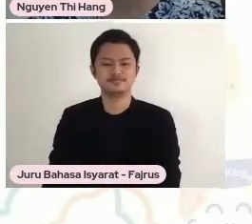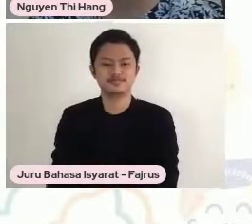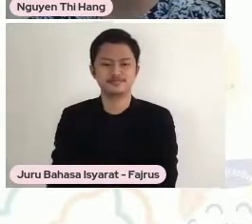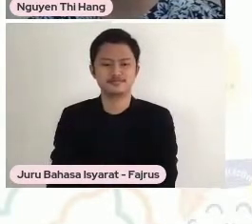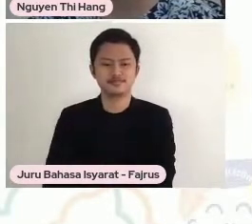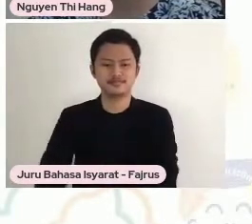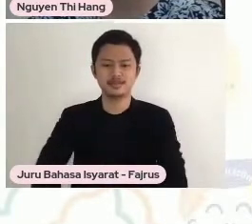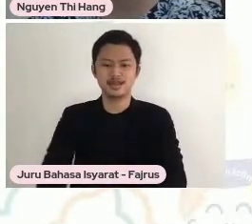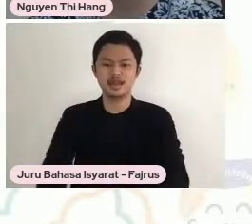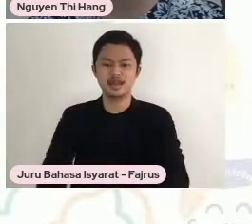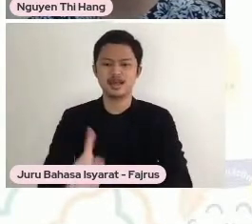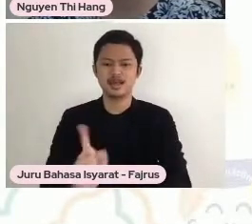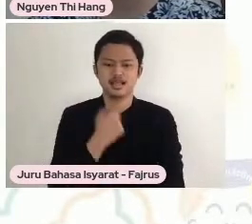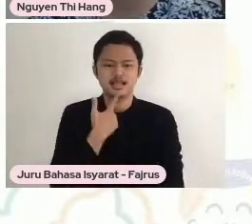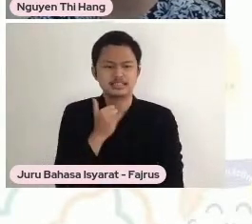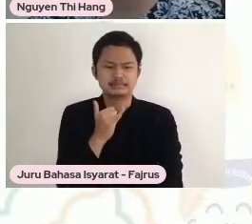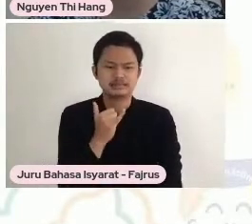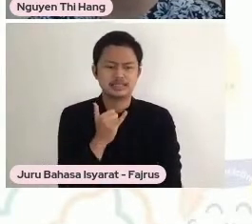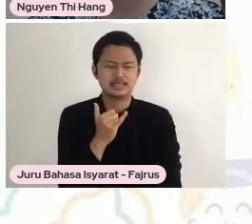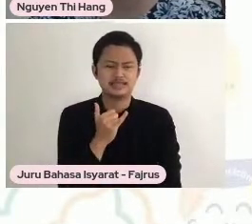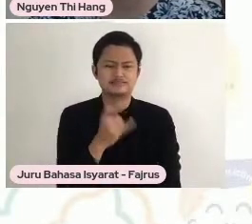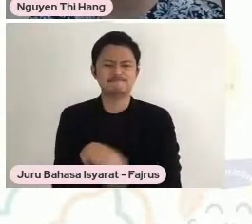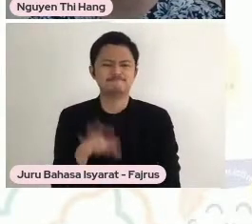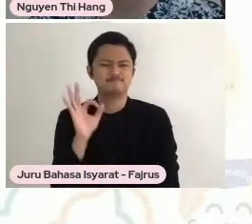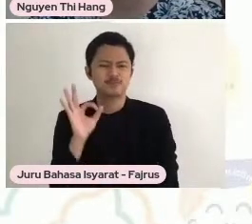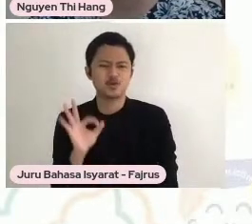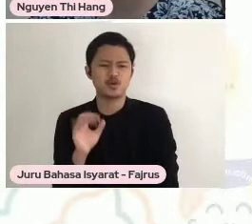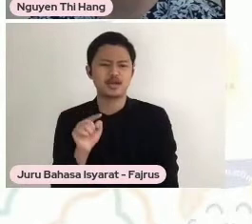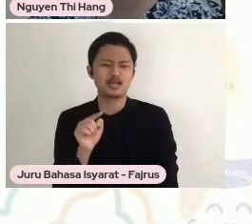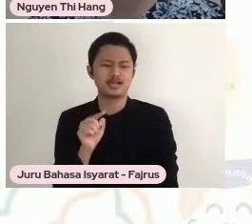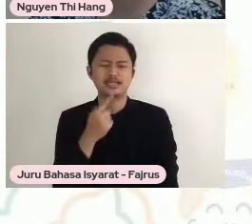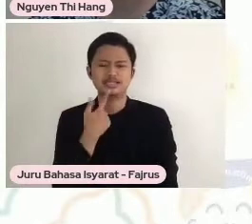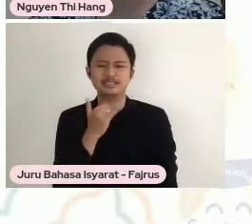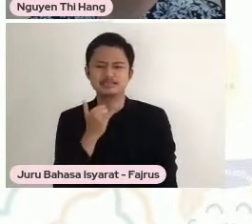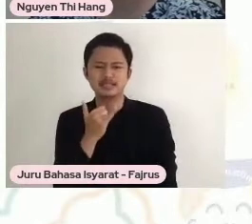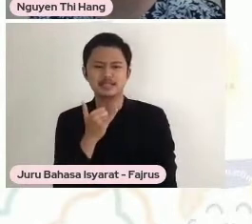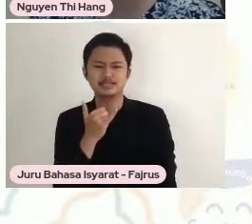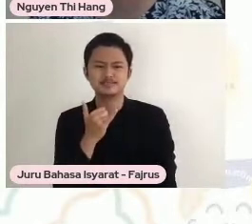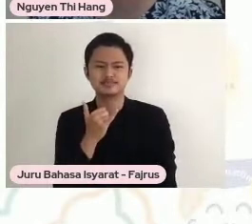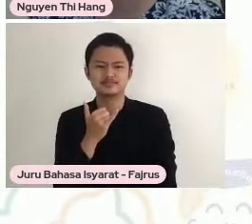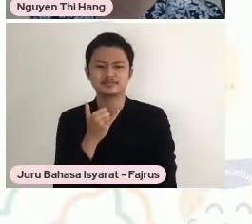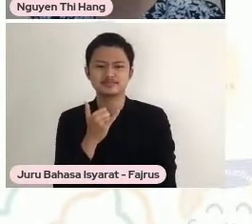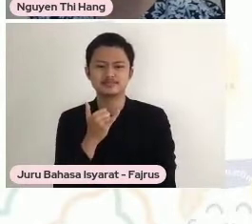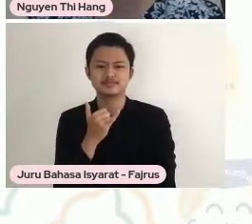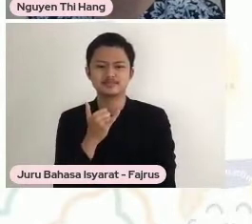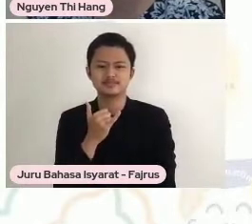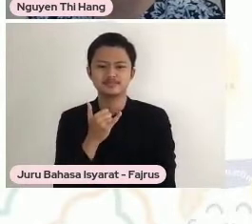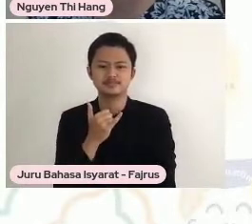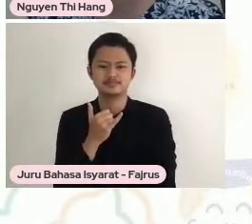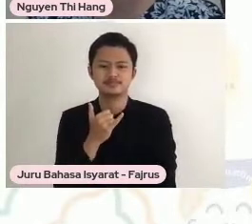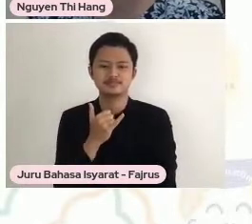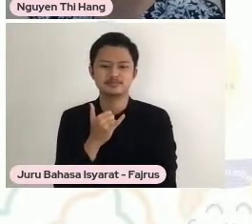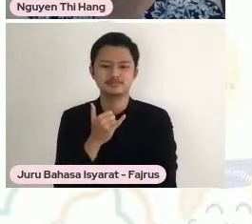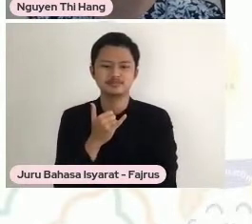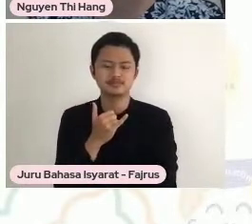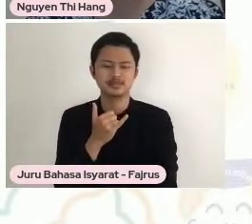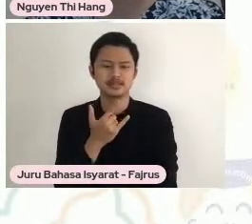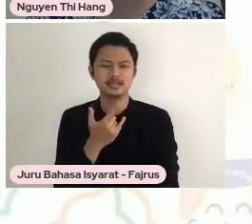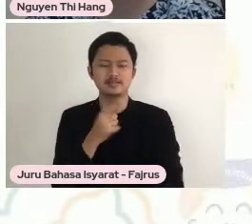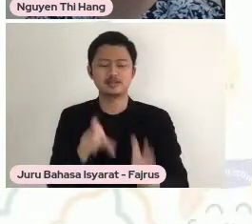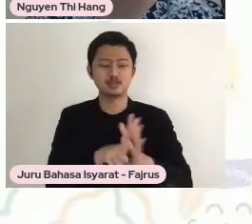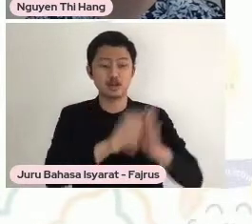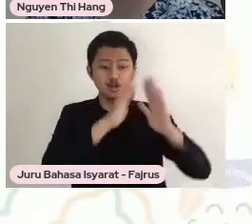We also train for the parents the guidelines for the preventing childhood injuries at